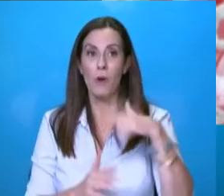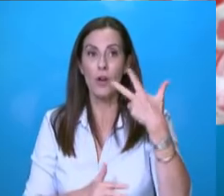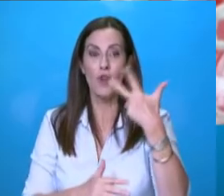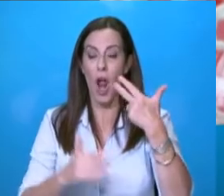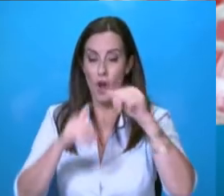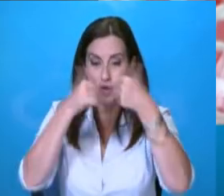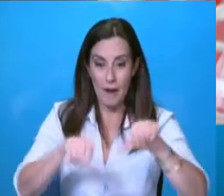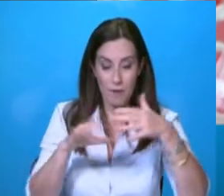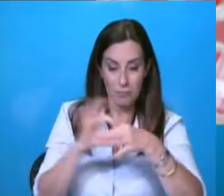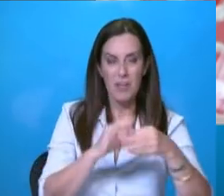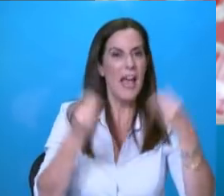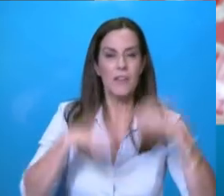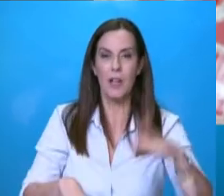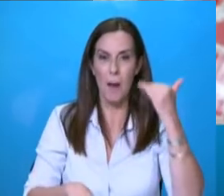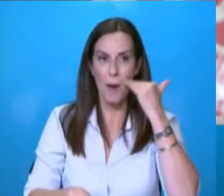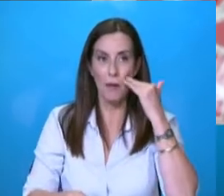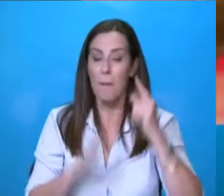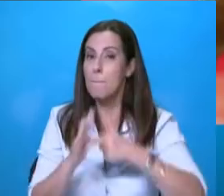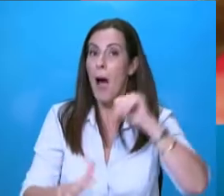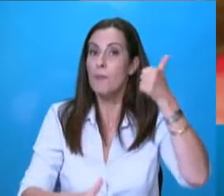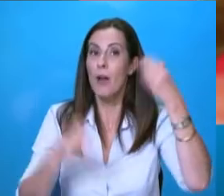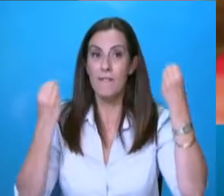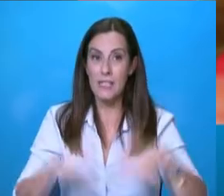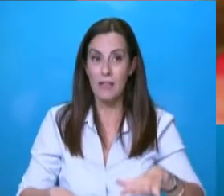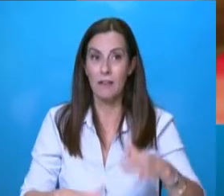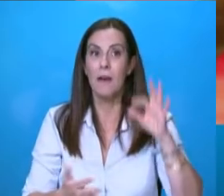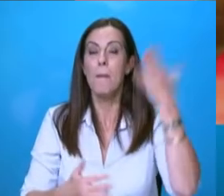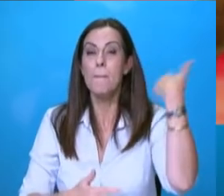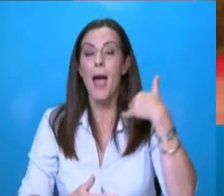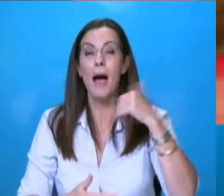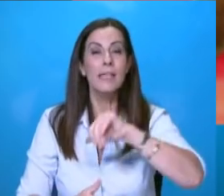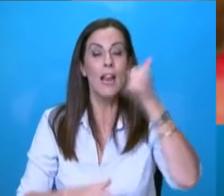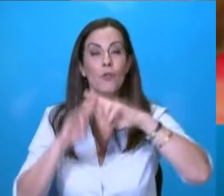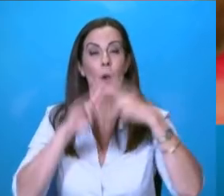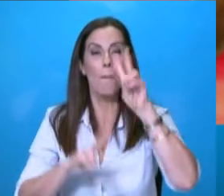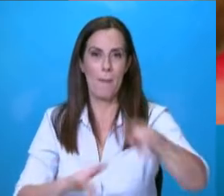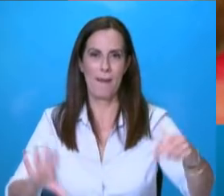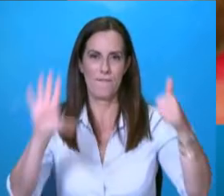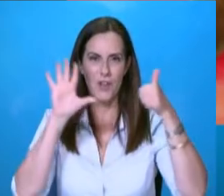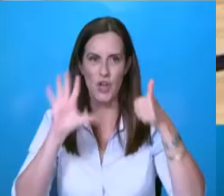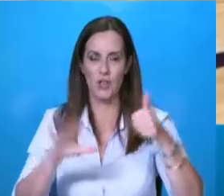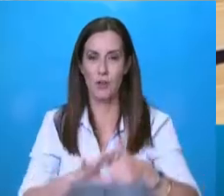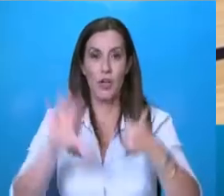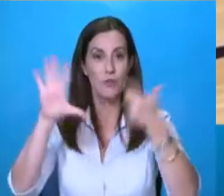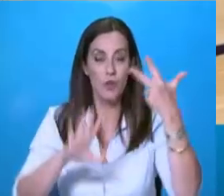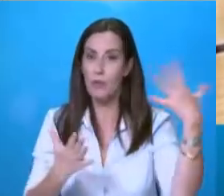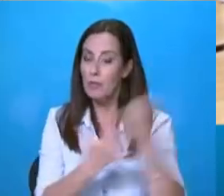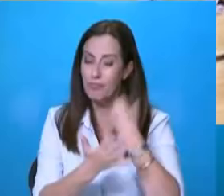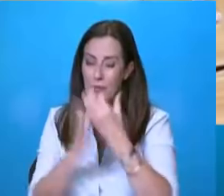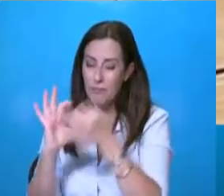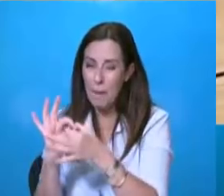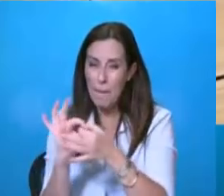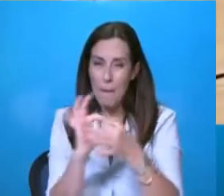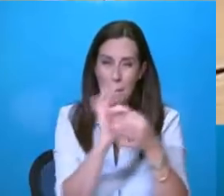to an end for the US who suffer their first loss since the 06 FIBA World Championships. 63 ניצחונות רצופים